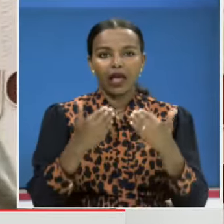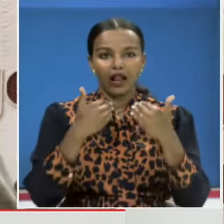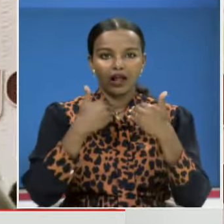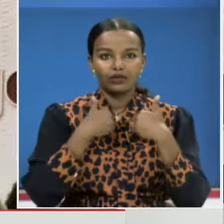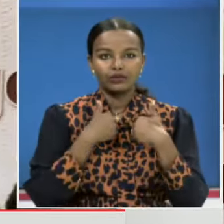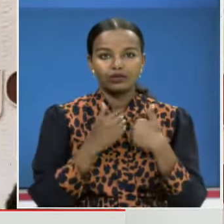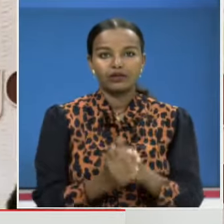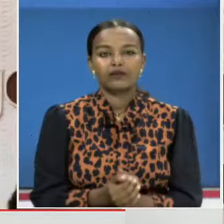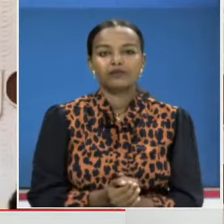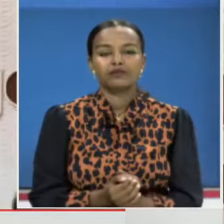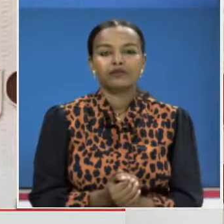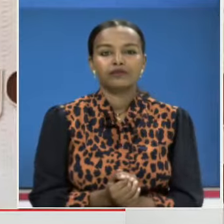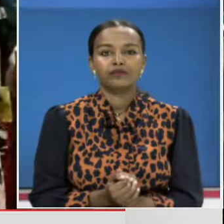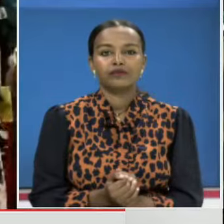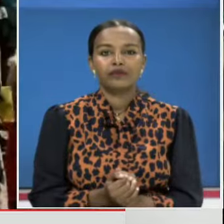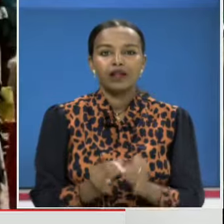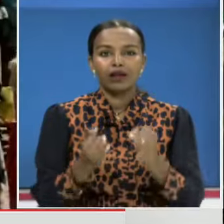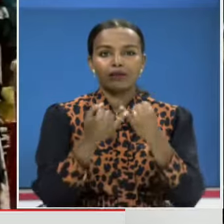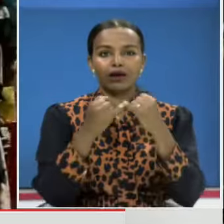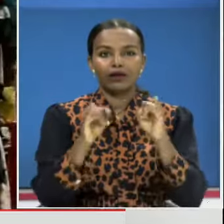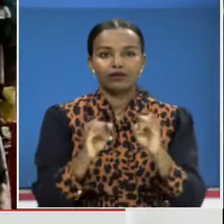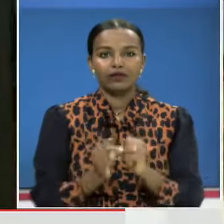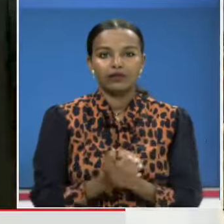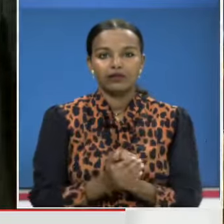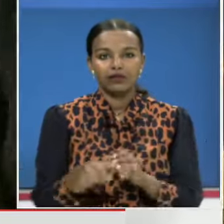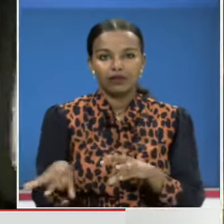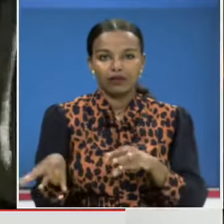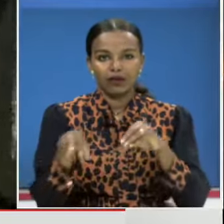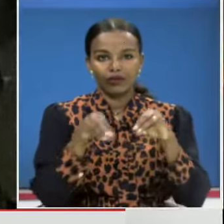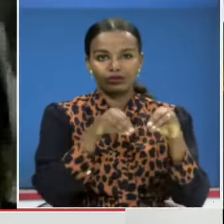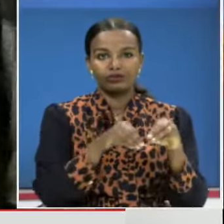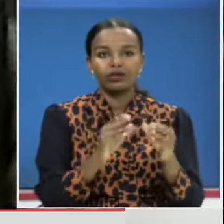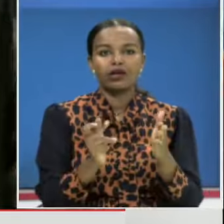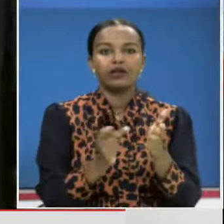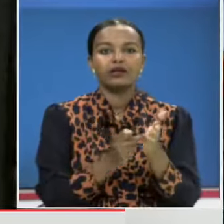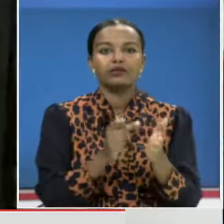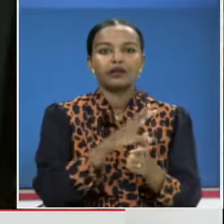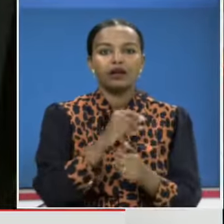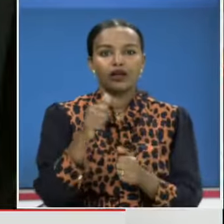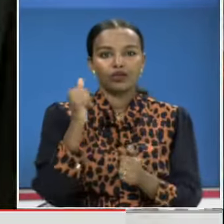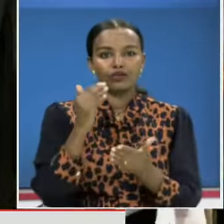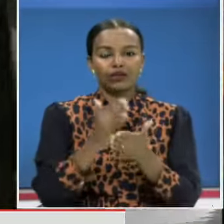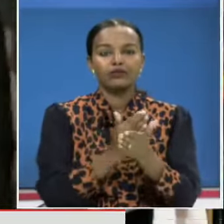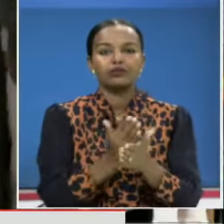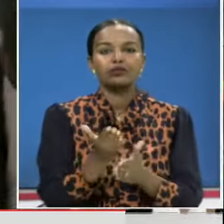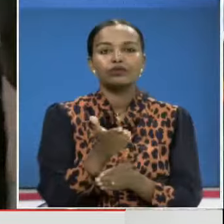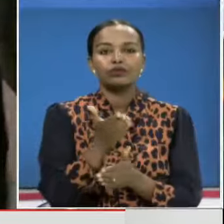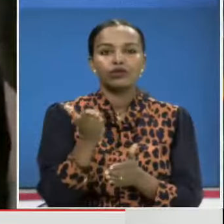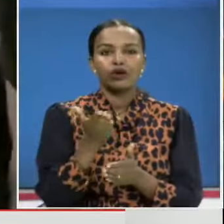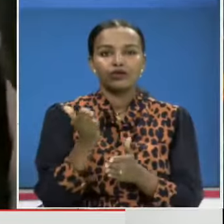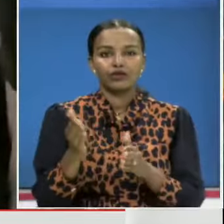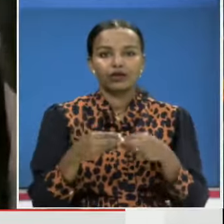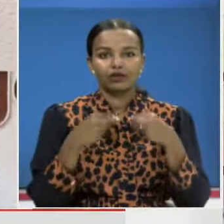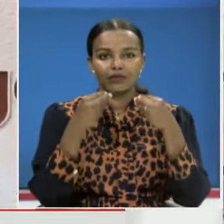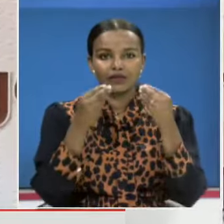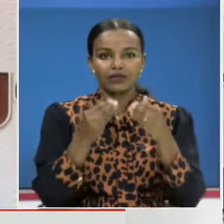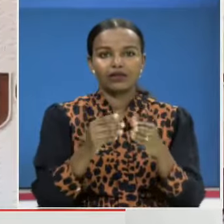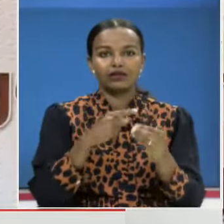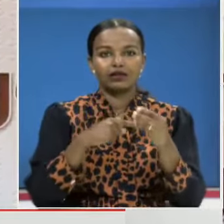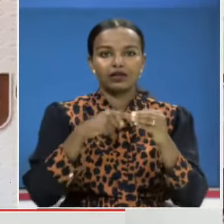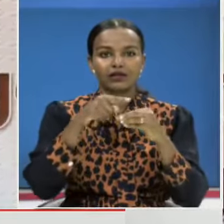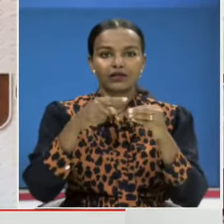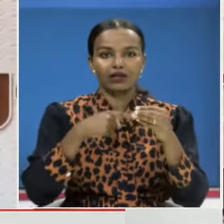ያላችሁትን ለማካፈል ለተማሪዎች ደብተርና ሌሎች የትምህርት ቁሳቁስ ለመስጠት